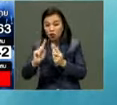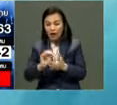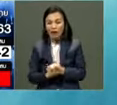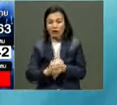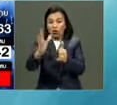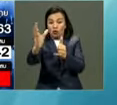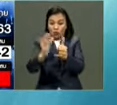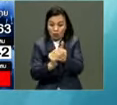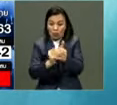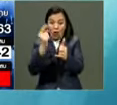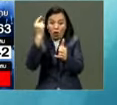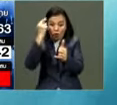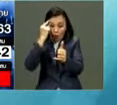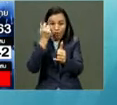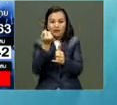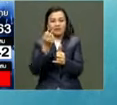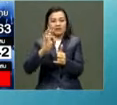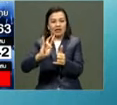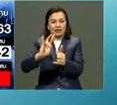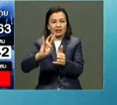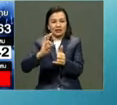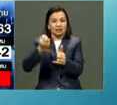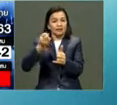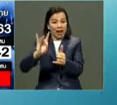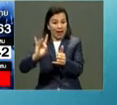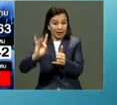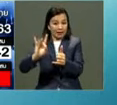กูจำได้นะครับที่ทำให้หลายคนอยากจะถามหาว่าเอ่อร้านตัดผมแถวประชาชื่นตรงไหนนะครับร้านอาหารที่เข้าไปอะไรเป็นอย่างไรวันนี้เรามาเรียนรู้กันในระดับประเทศเรื่องของการสืบสวนโรคสอบสวนโรคไปพร้อมๆกันเลยละกันนะครับมาดูนะครับวันที่เราพบว่าเขาติดเชื้อและก็คือ17กับ 18